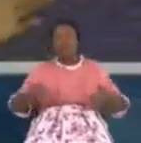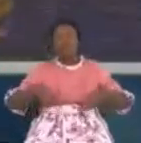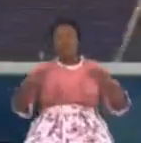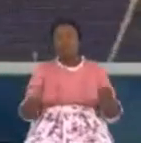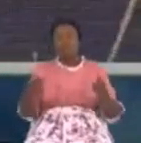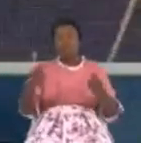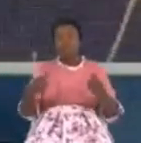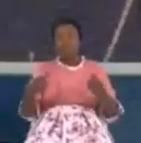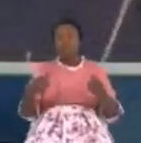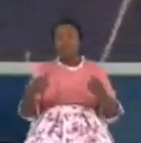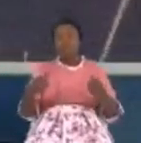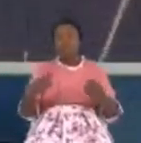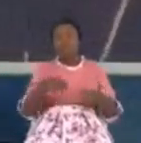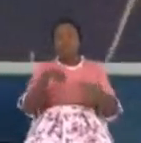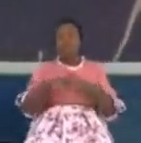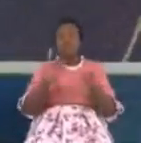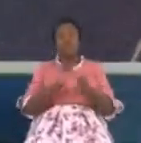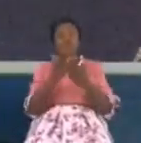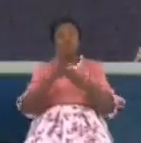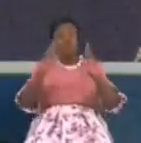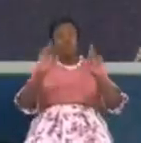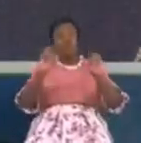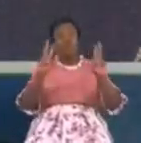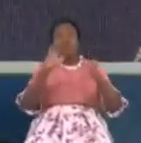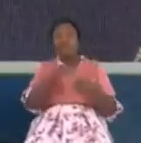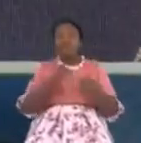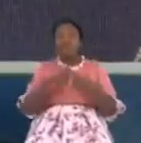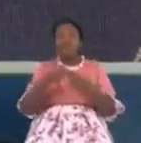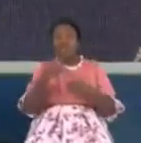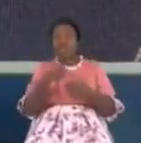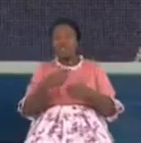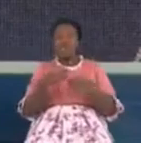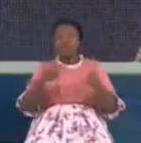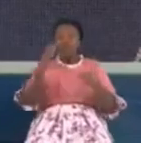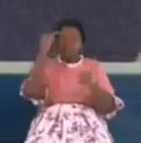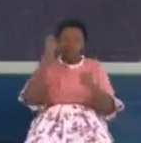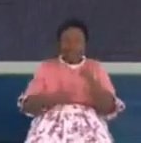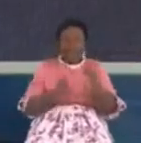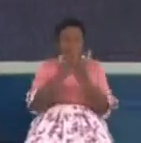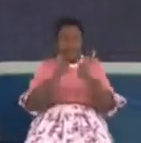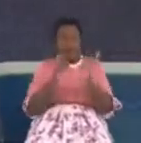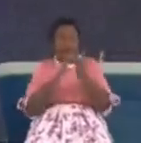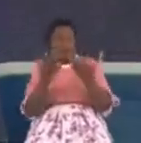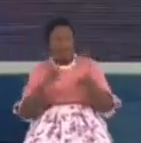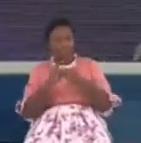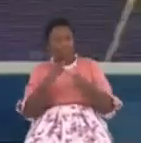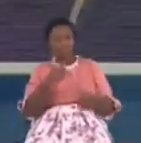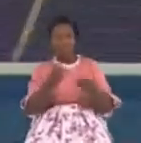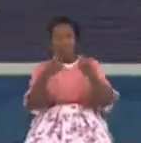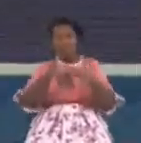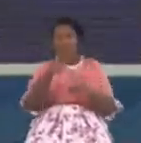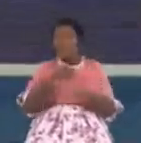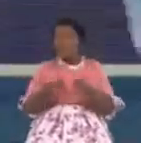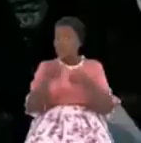agba ọhụụ. O wee sị ya n'ebe niile n'etiti, pụta n'etiti ha. Ya mere, dịka ị na-apụta, ngọzi